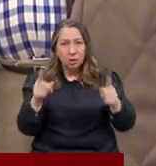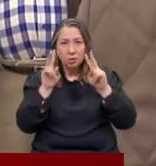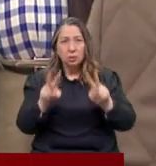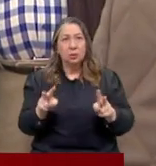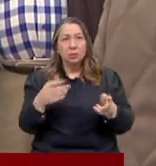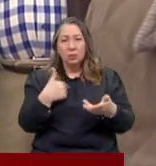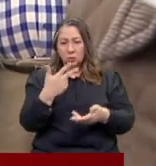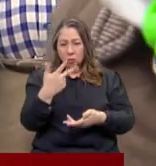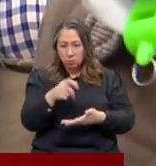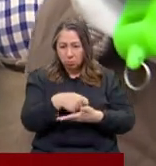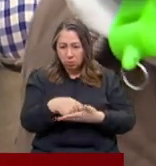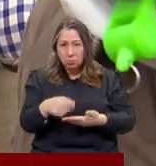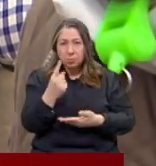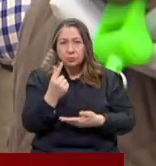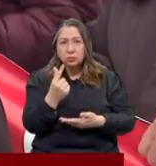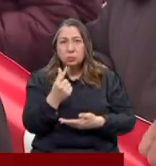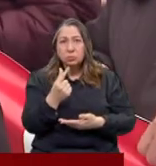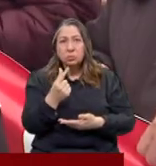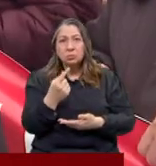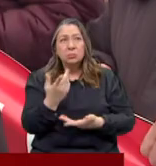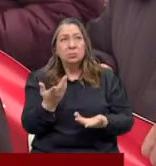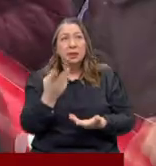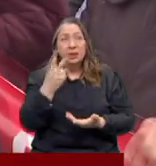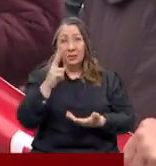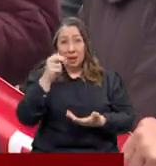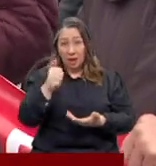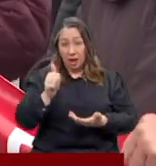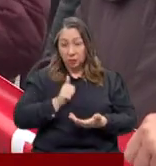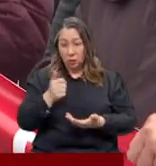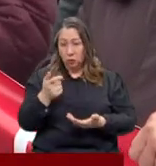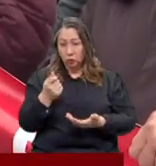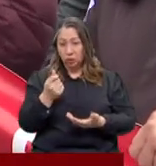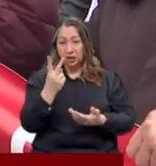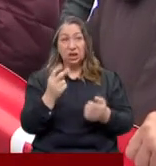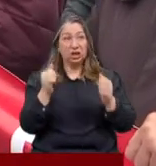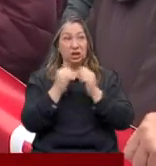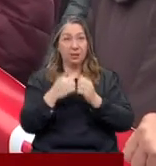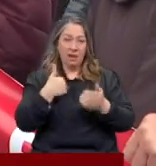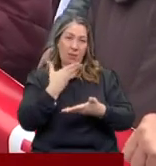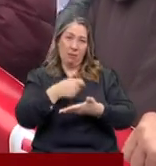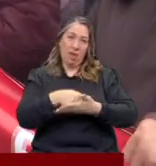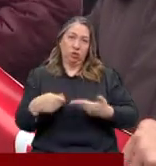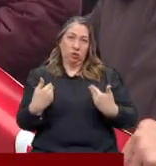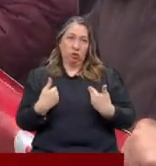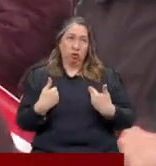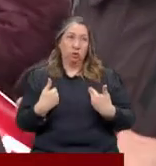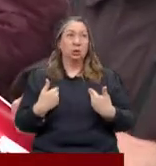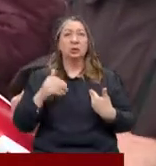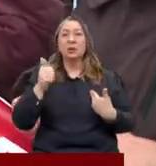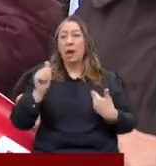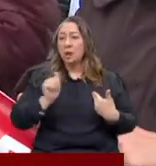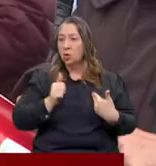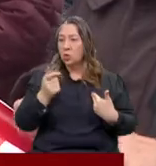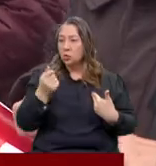zaman benim 3 bin liralık maaşım 1,5 milyona indi. 2006'da asgari ücretin iki katıydı benim emekli maaşım. O zaman